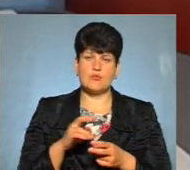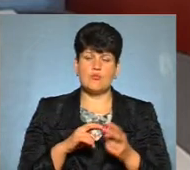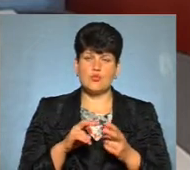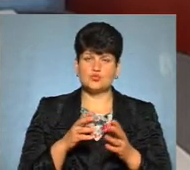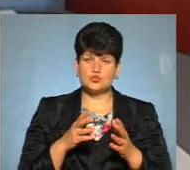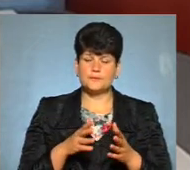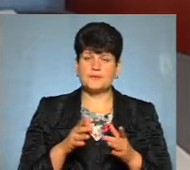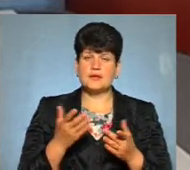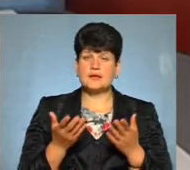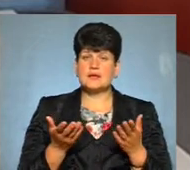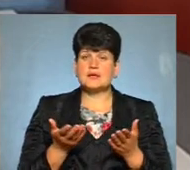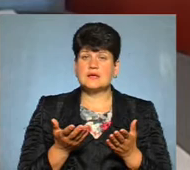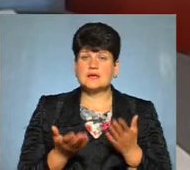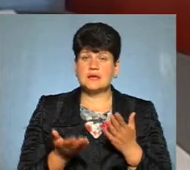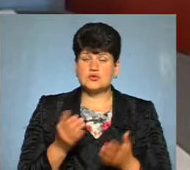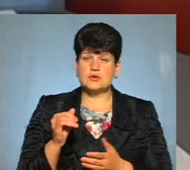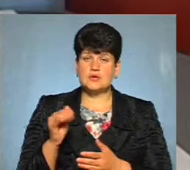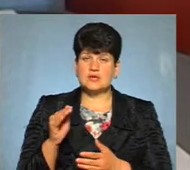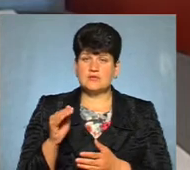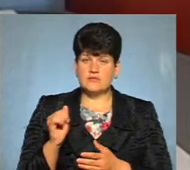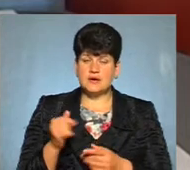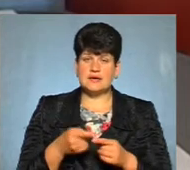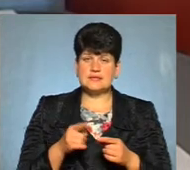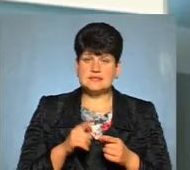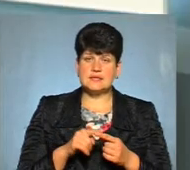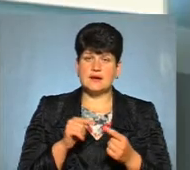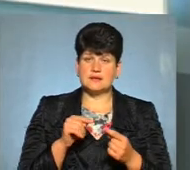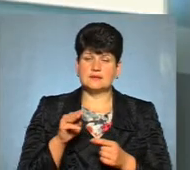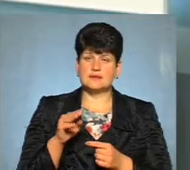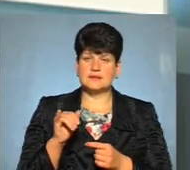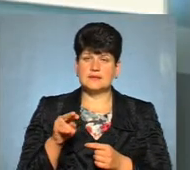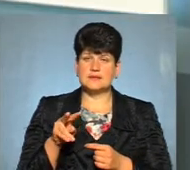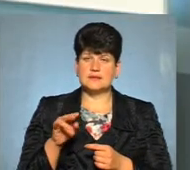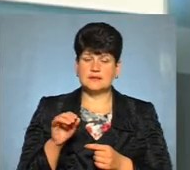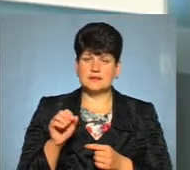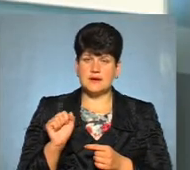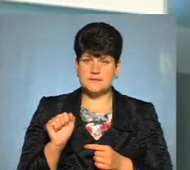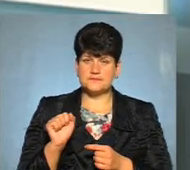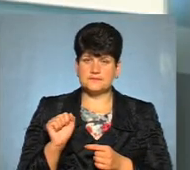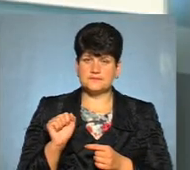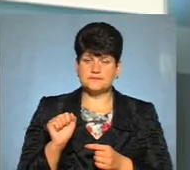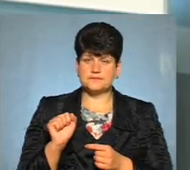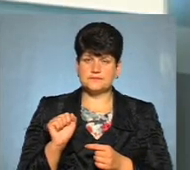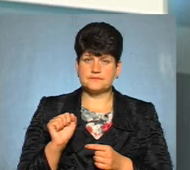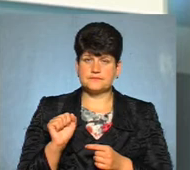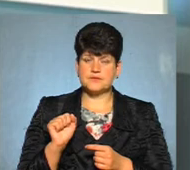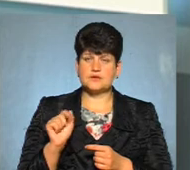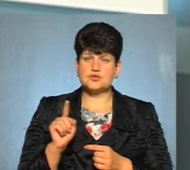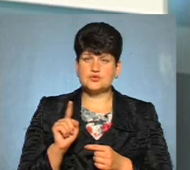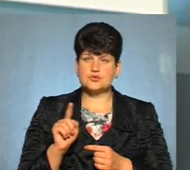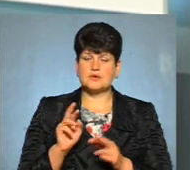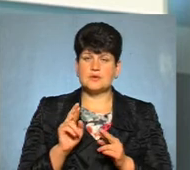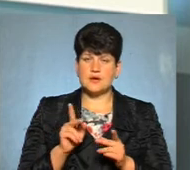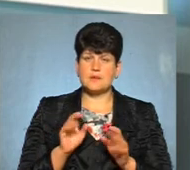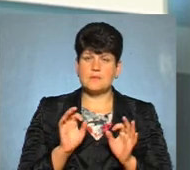Якщо ІФА – це реакція антиген-антитіла, ми визначаємо антитіла, що, як правильно